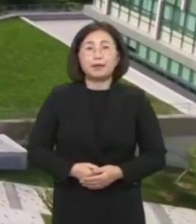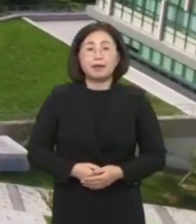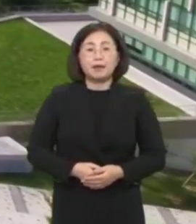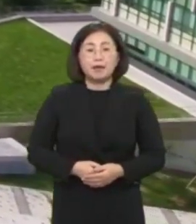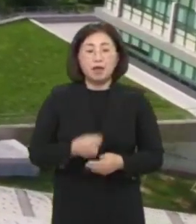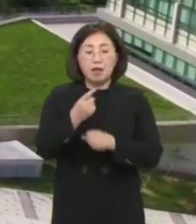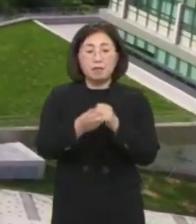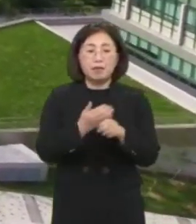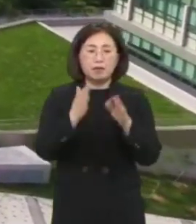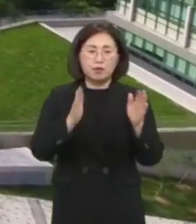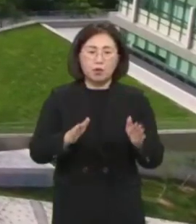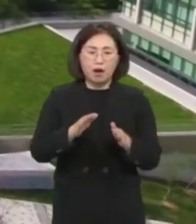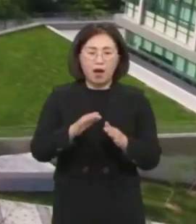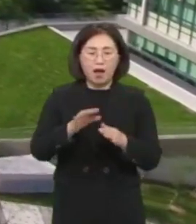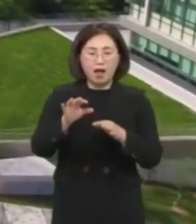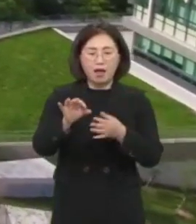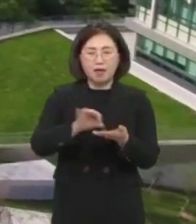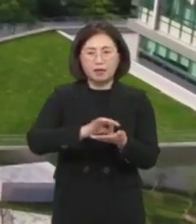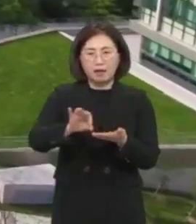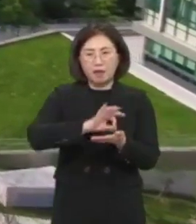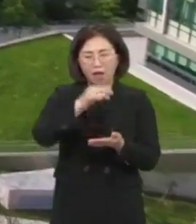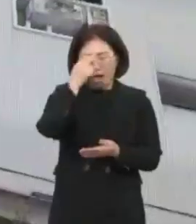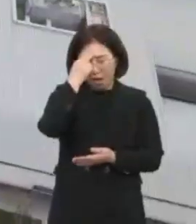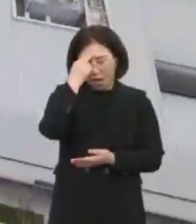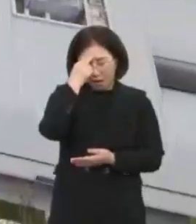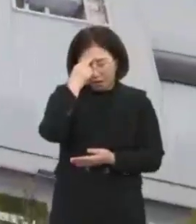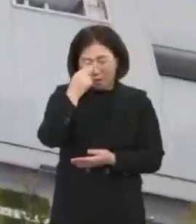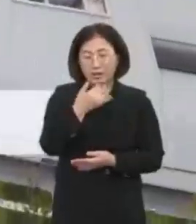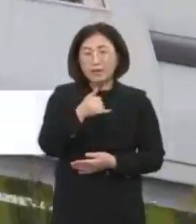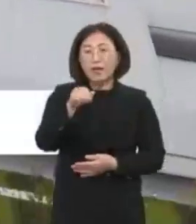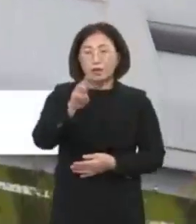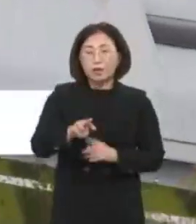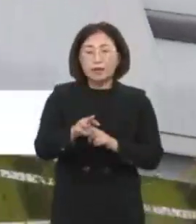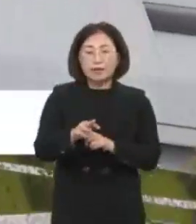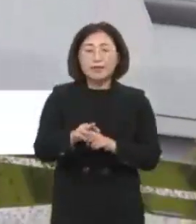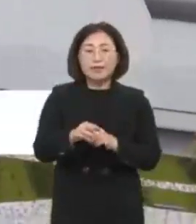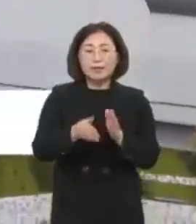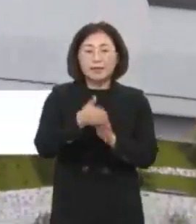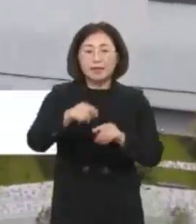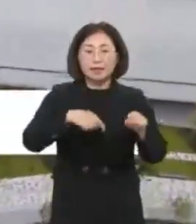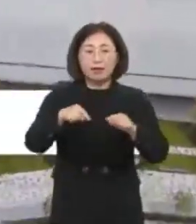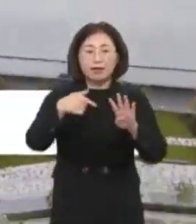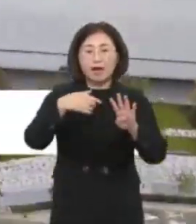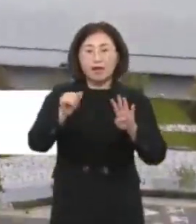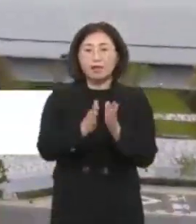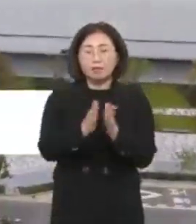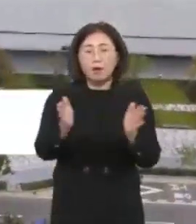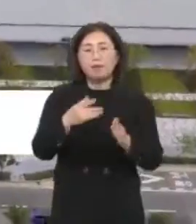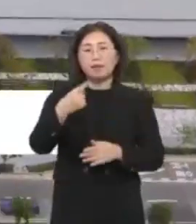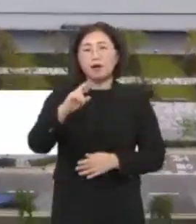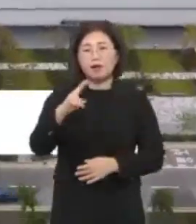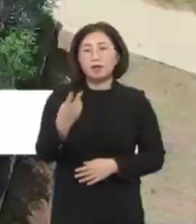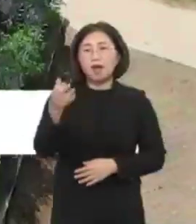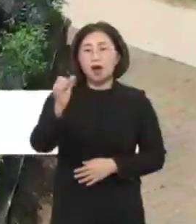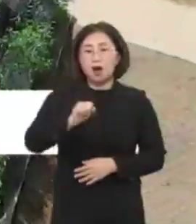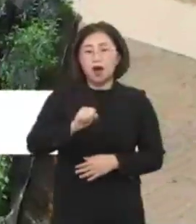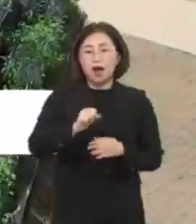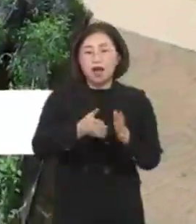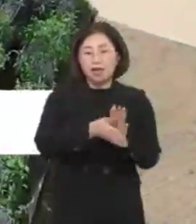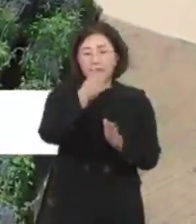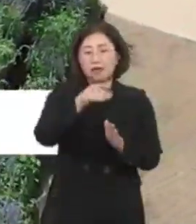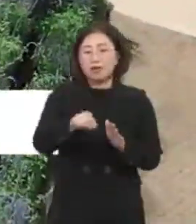최근 몇 년간 심각한 재정난에 시달려온 세종시. 시정 4기 출범 이후 1,200억 원이 들어가는 시청사 별관